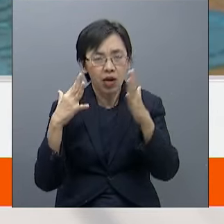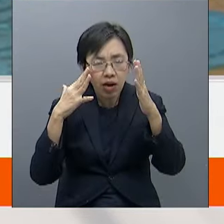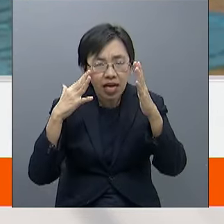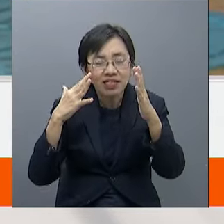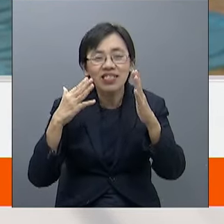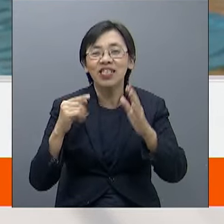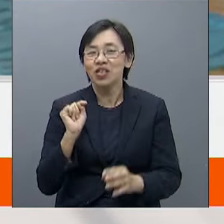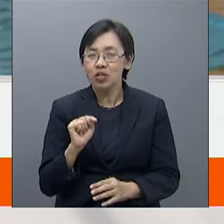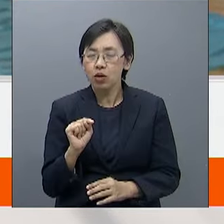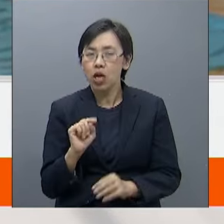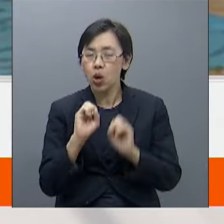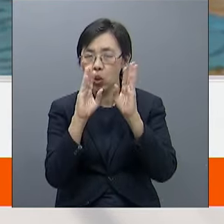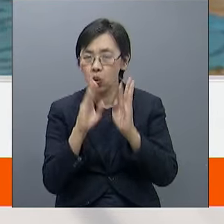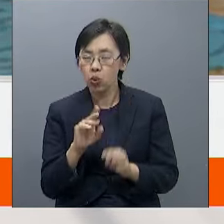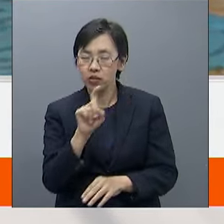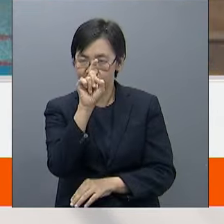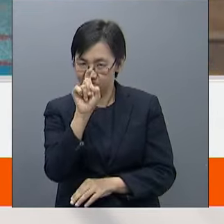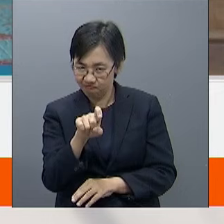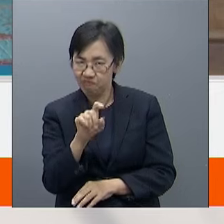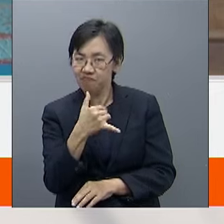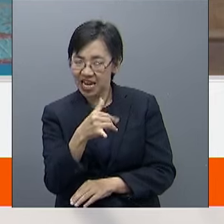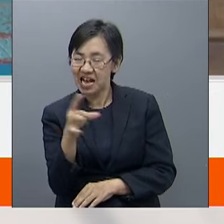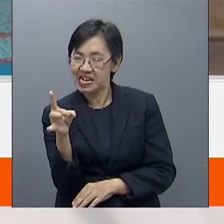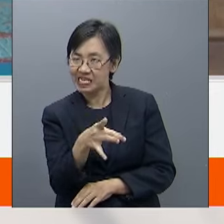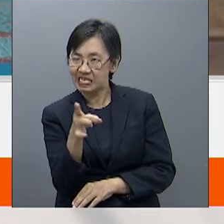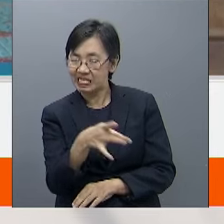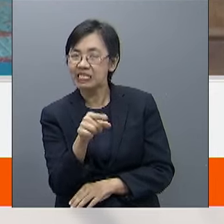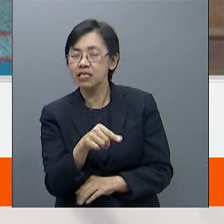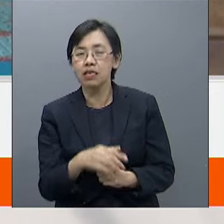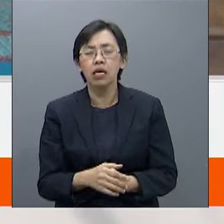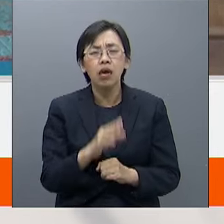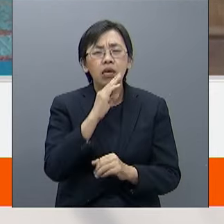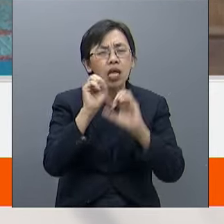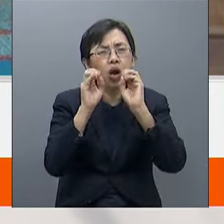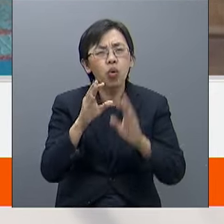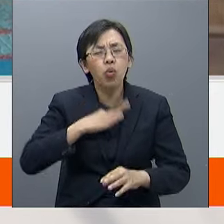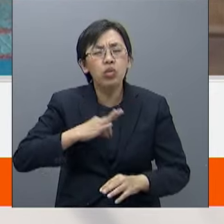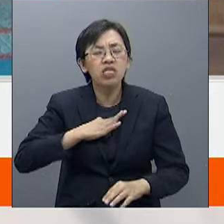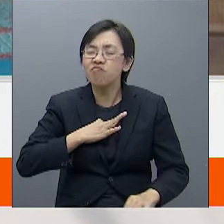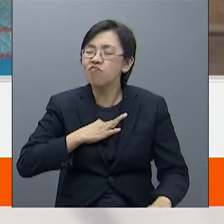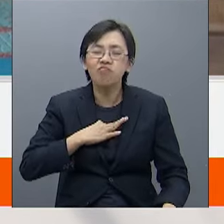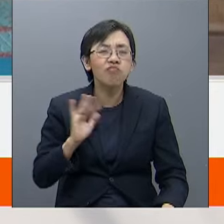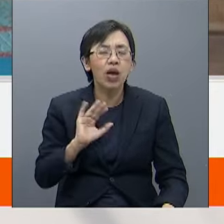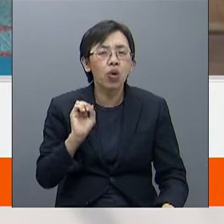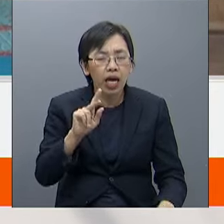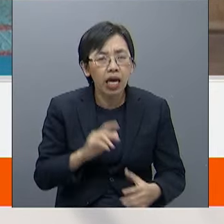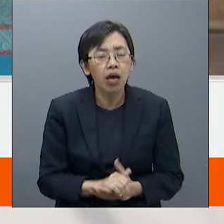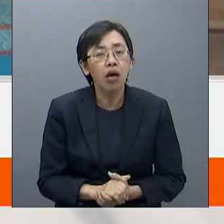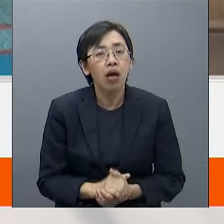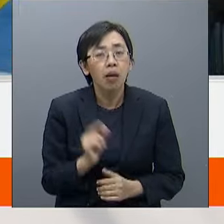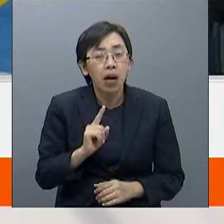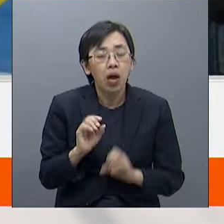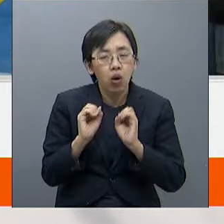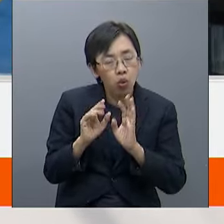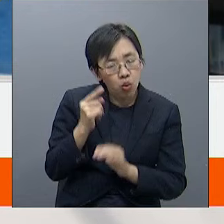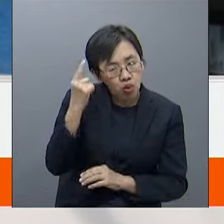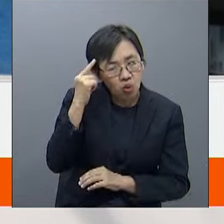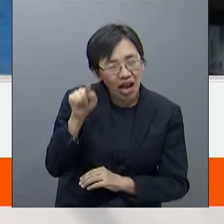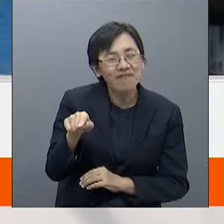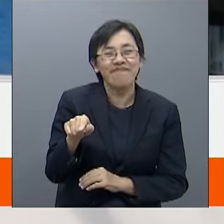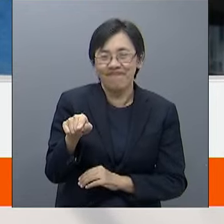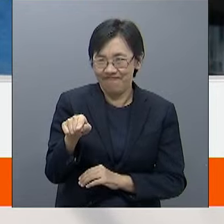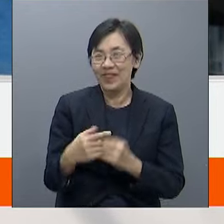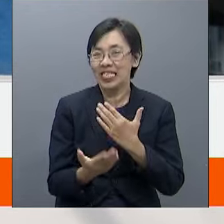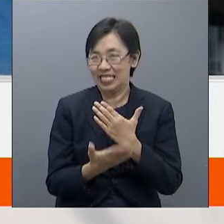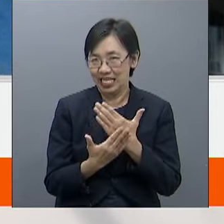ันนี้ต้องสงสัยว่าเป็นเรื่องของการล้อแกล้งกันเมื่อไหร่ก็ตามที่เด็กอีกคนนึงรู้สึกไม่โอเคเนี่ยคุณครูต้องมองเลยว่านี่เป็นสัญญาณที่จะบอก